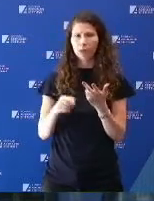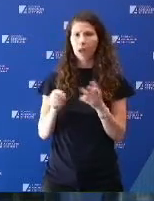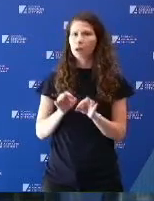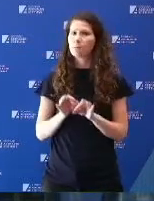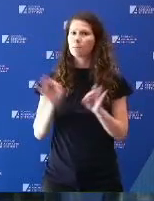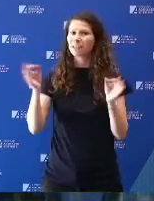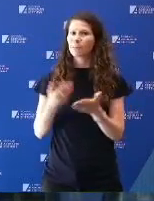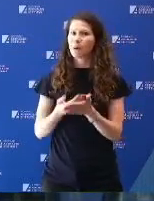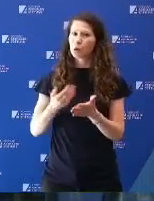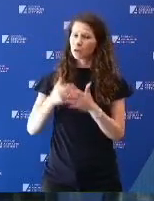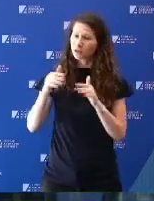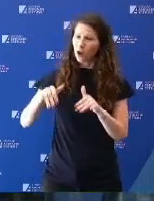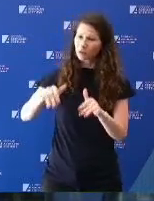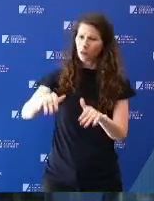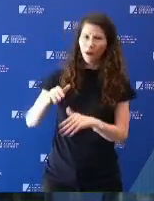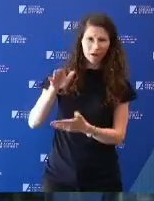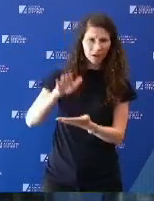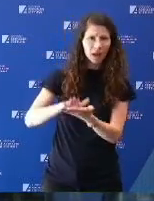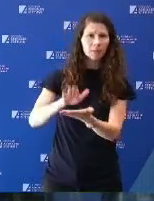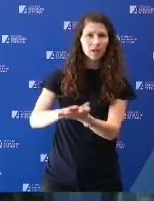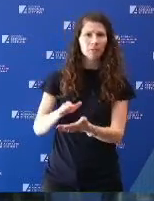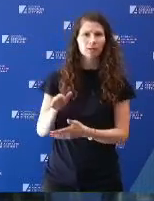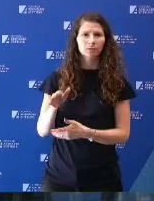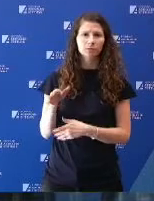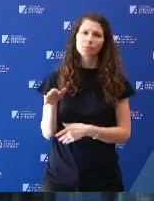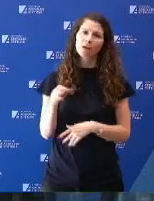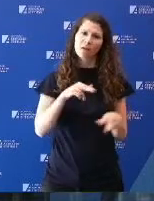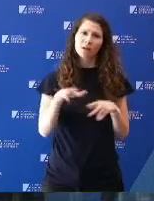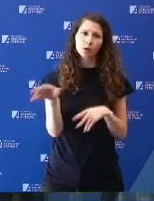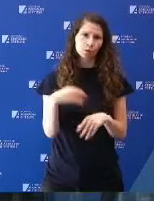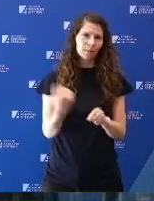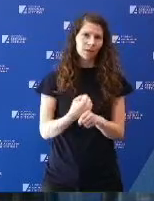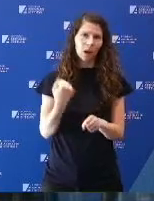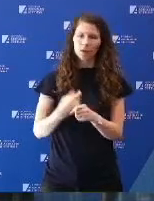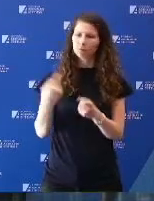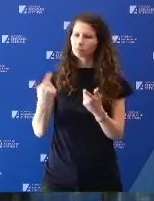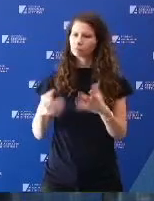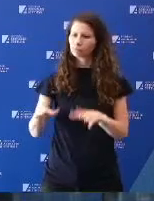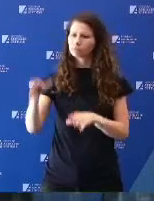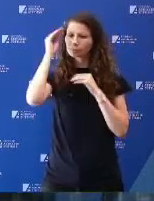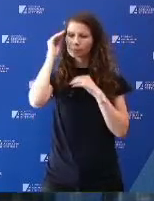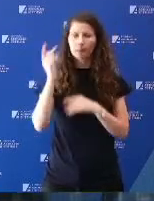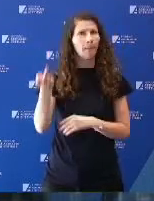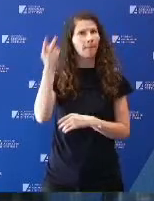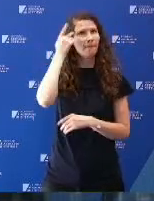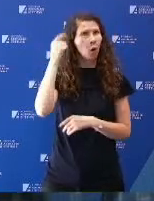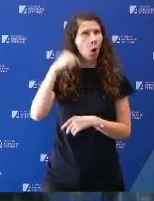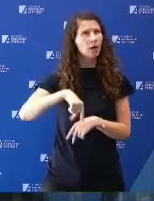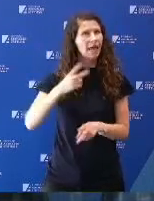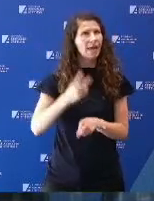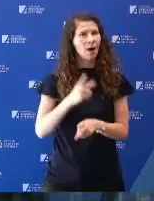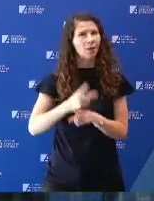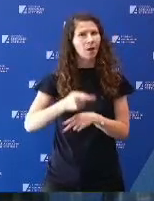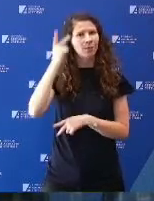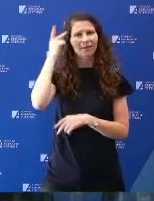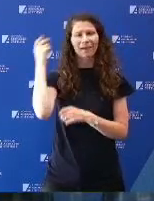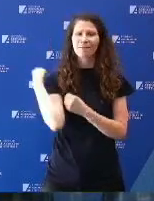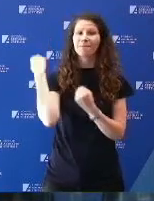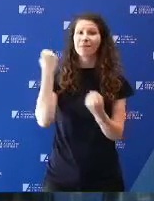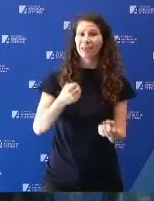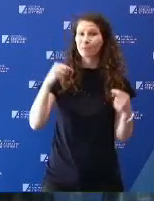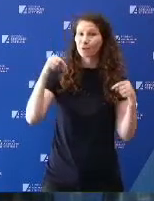Practices in der Zusammenarbeit mit der Verwaltung. Und das habe ich wirklich, also da denke ich heute noch dran und ich habe es mit nach Hause genommen und wir haben es dann